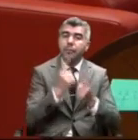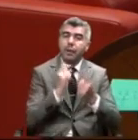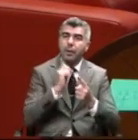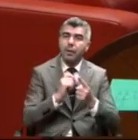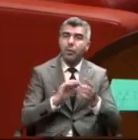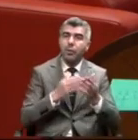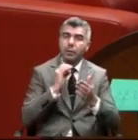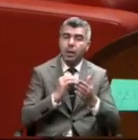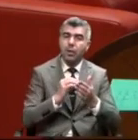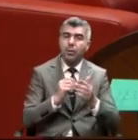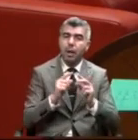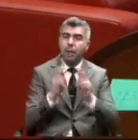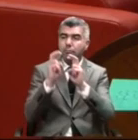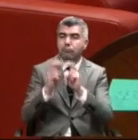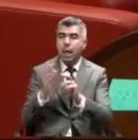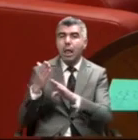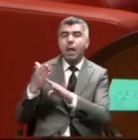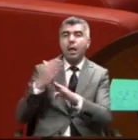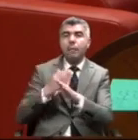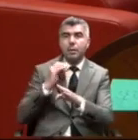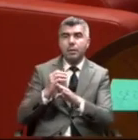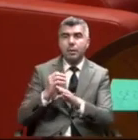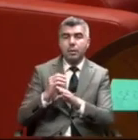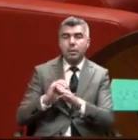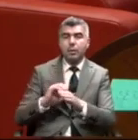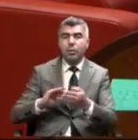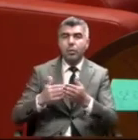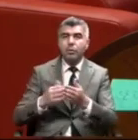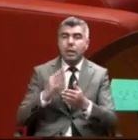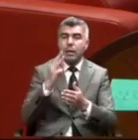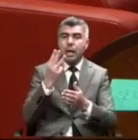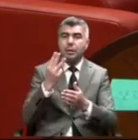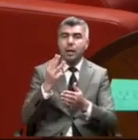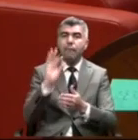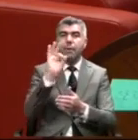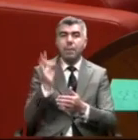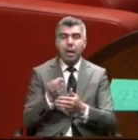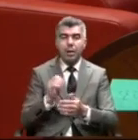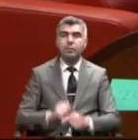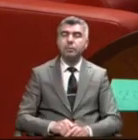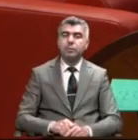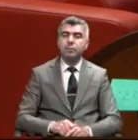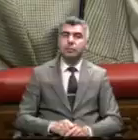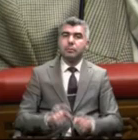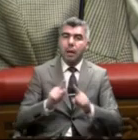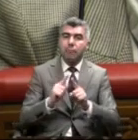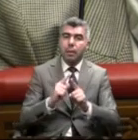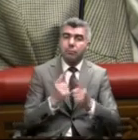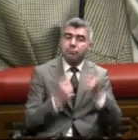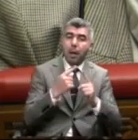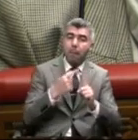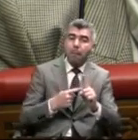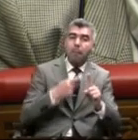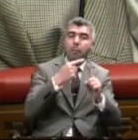المستوى د العجز اقل من ثلاثه في المئه ونديرو واحد المعدل النمو